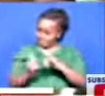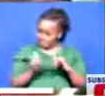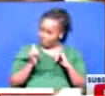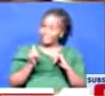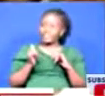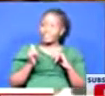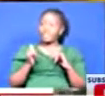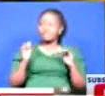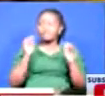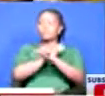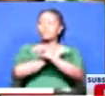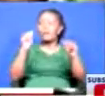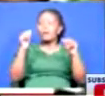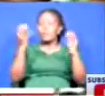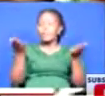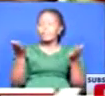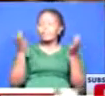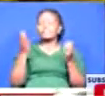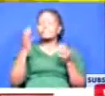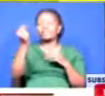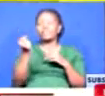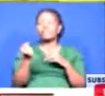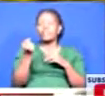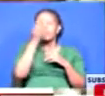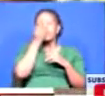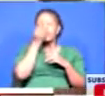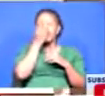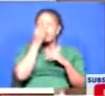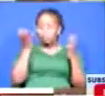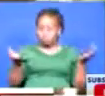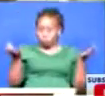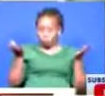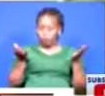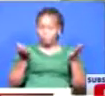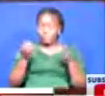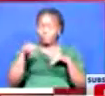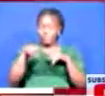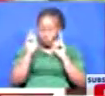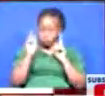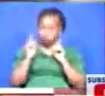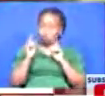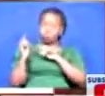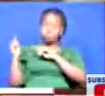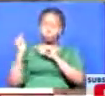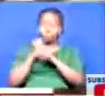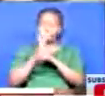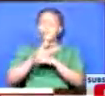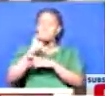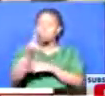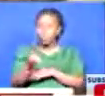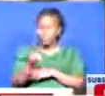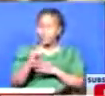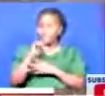tunamwalika President wa tano wa taifa la Kenya, William Samoei Ruto, kuanzia